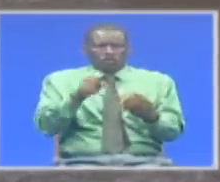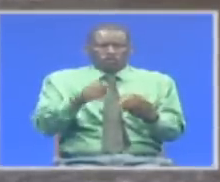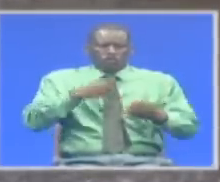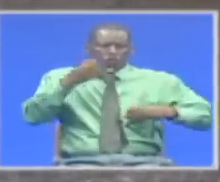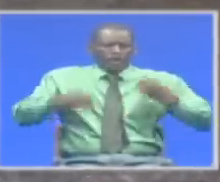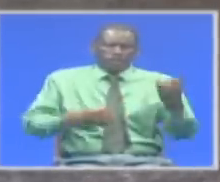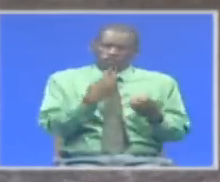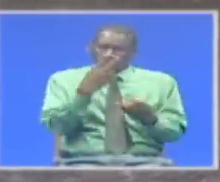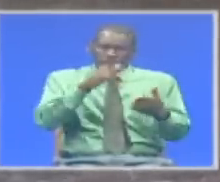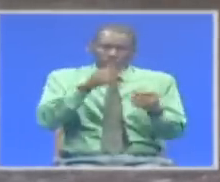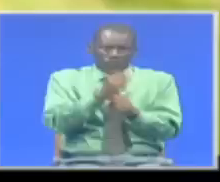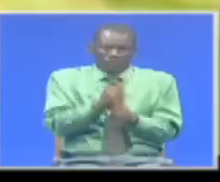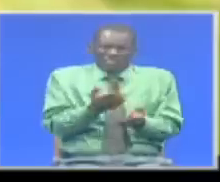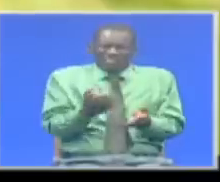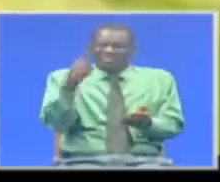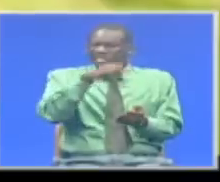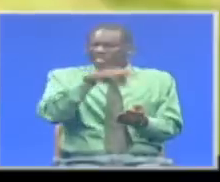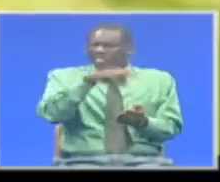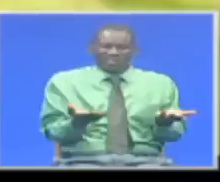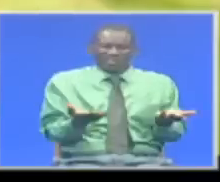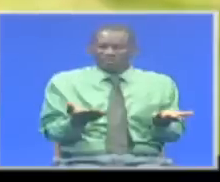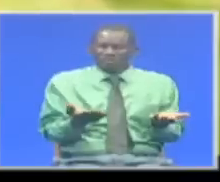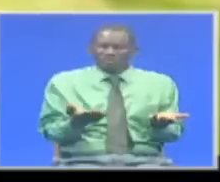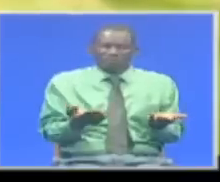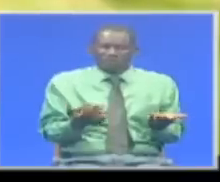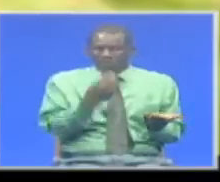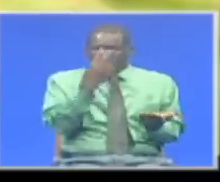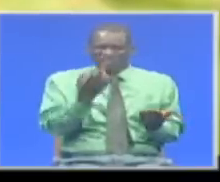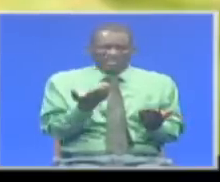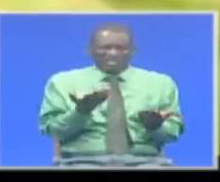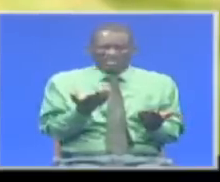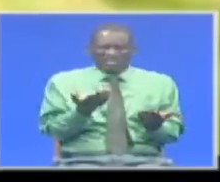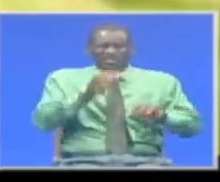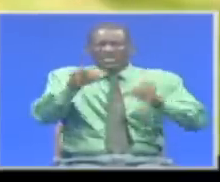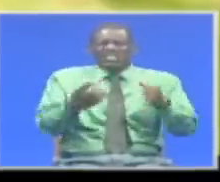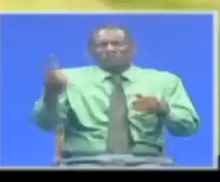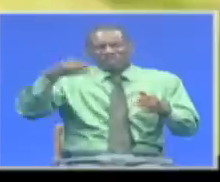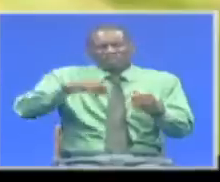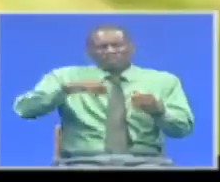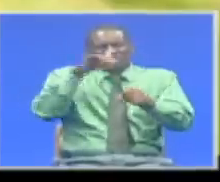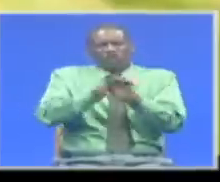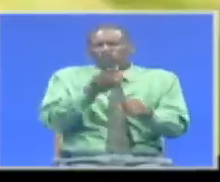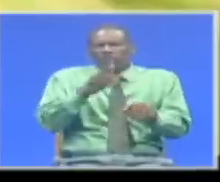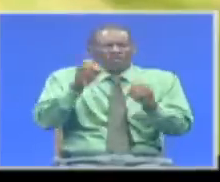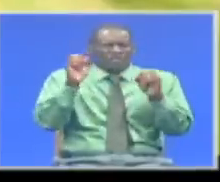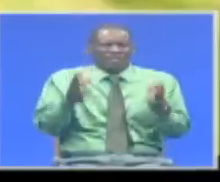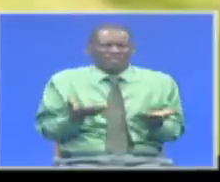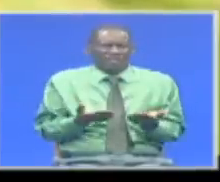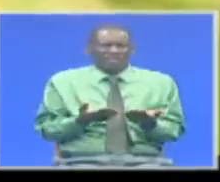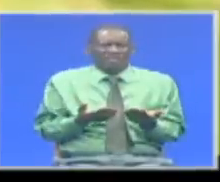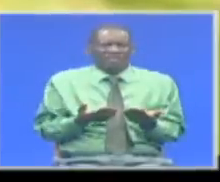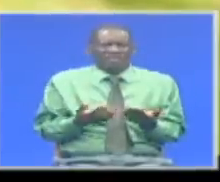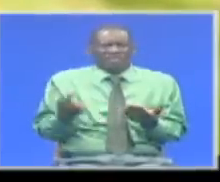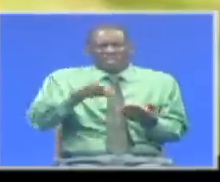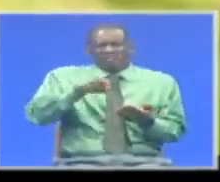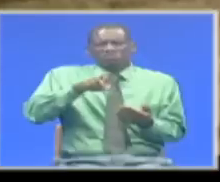kuona crossing nafurahia. Lakini siku hizi tunaona ngunu nafuka tu lakini hakuna maji mingi inapita. nakuja tu msuri sana